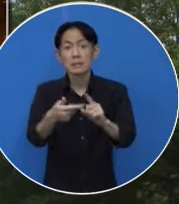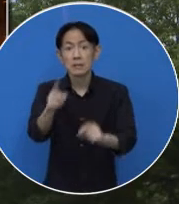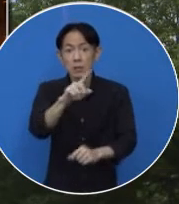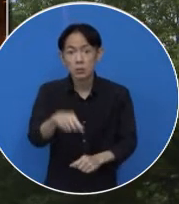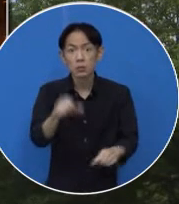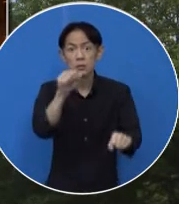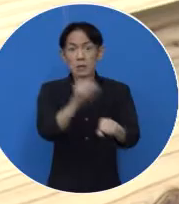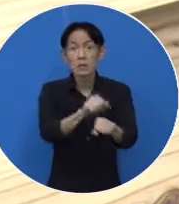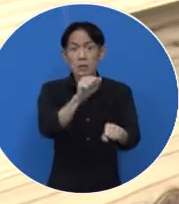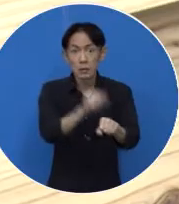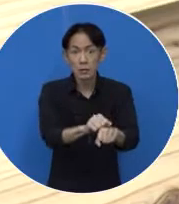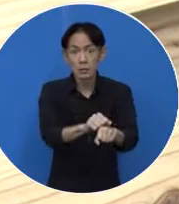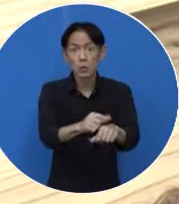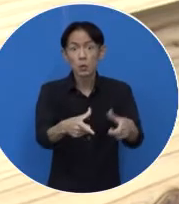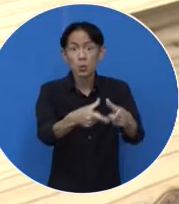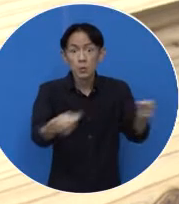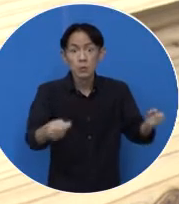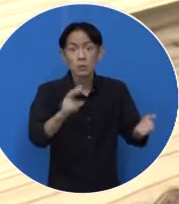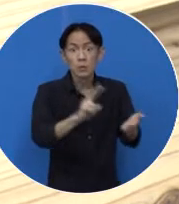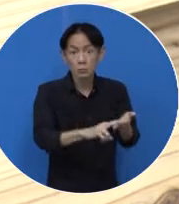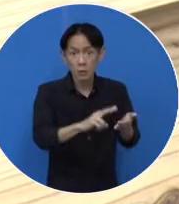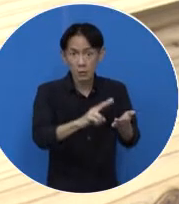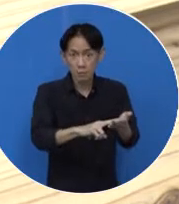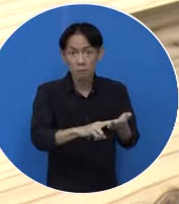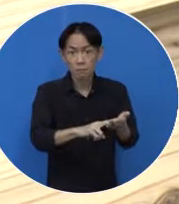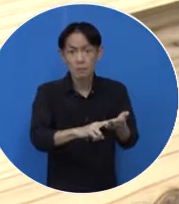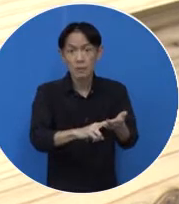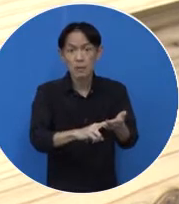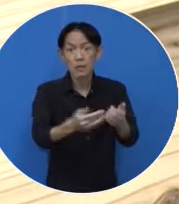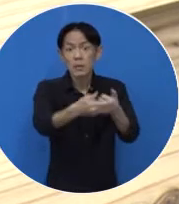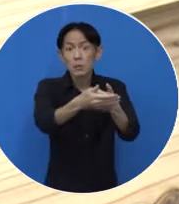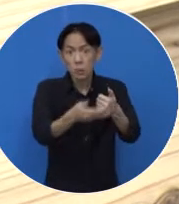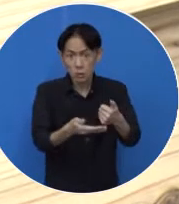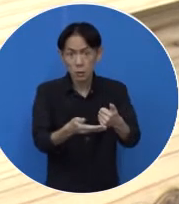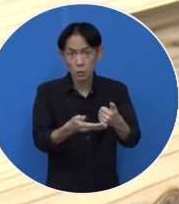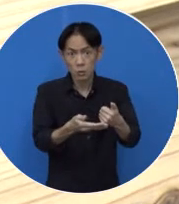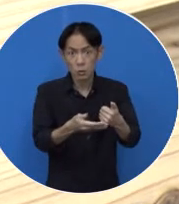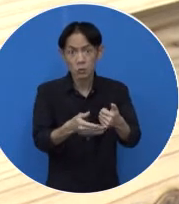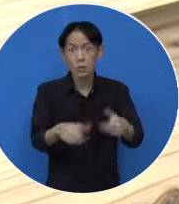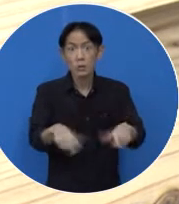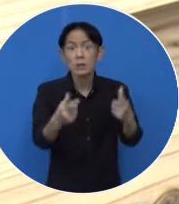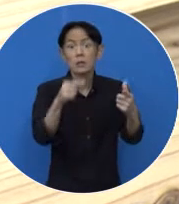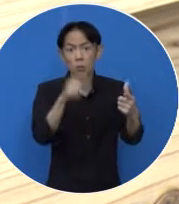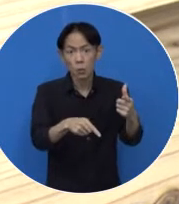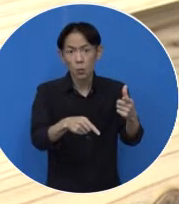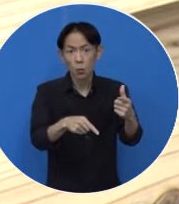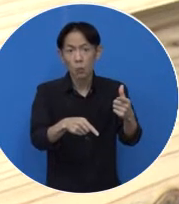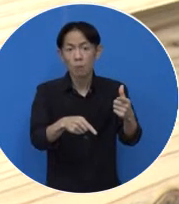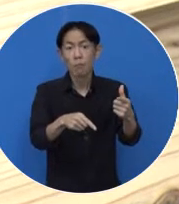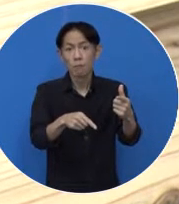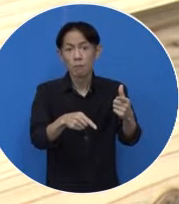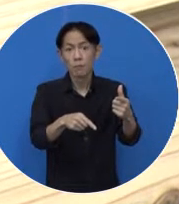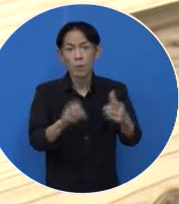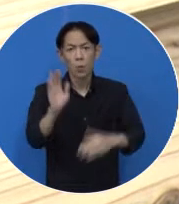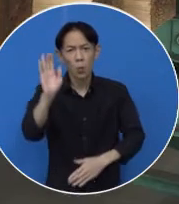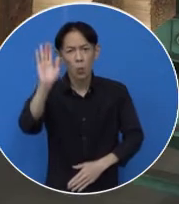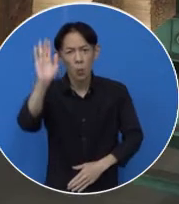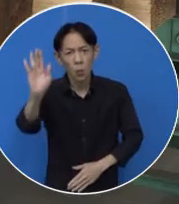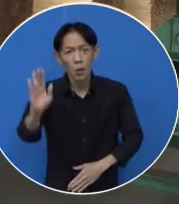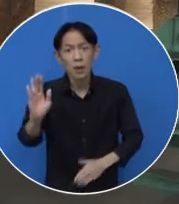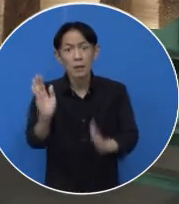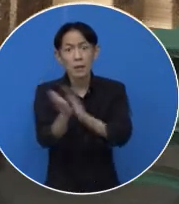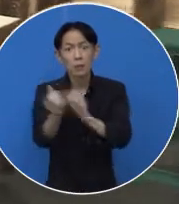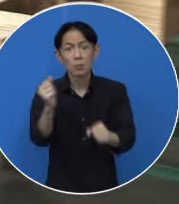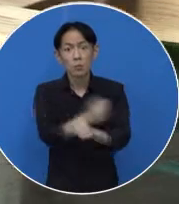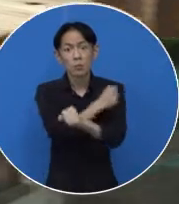。国の定める規格を満たし品質などが保証されるジャス製材品の木材は今後県